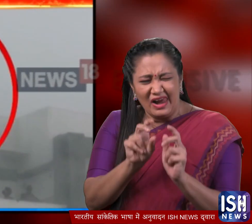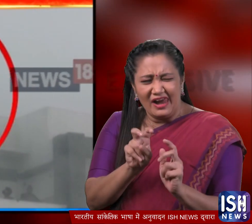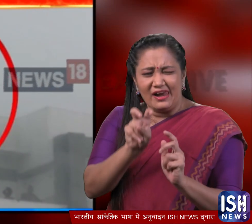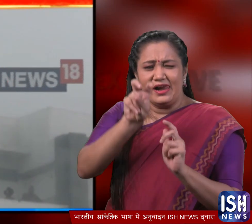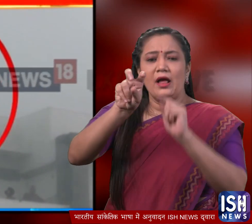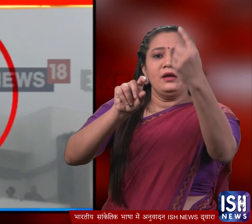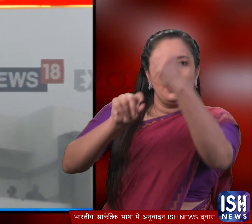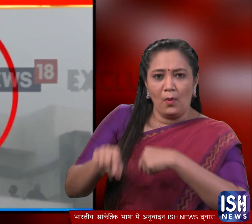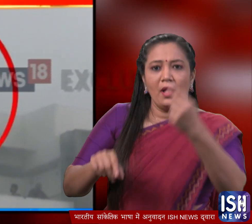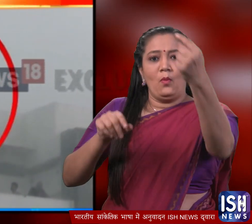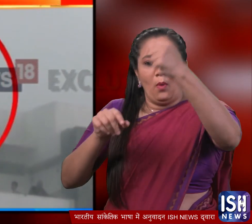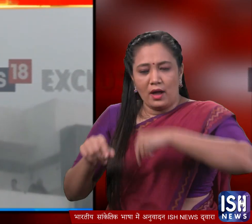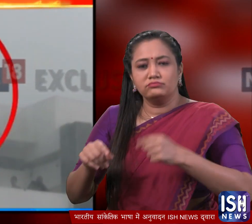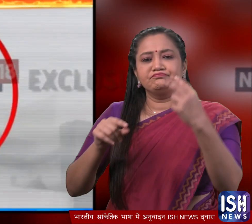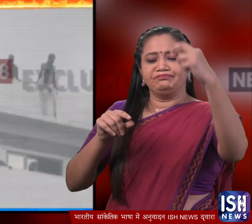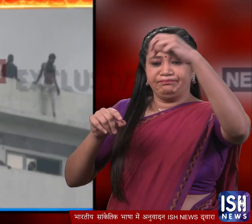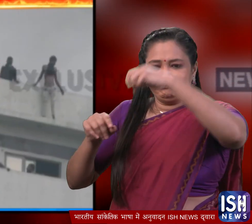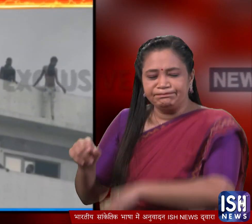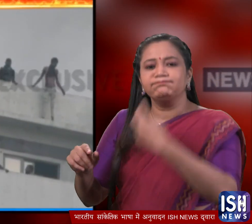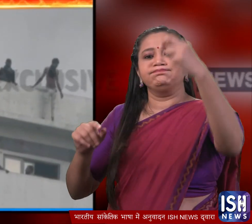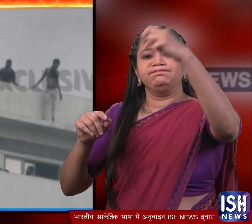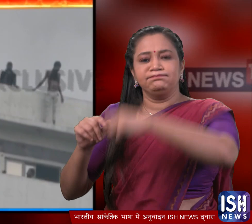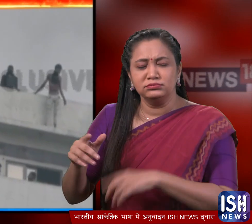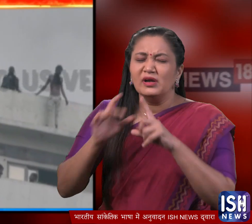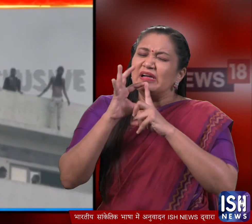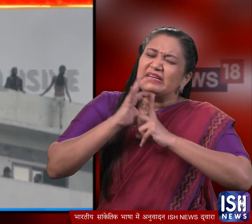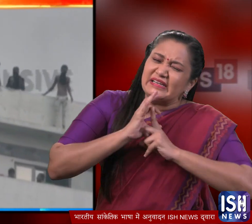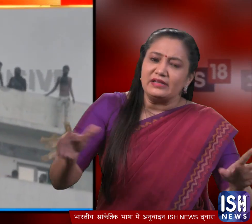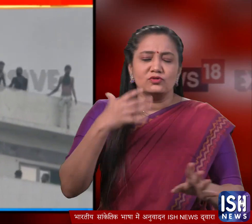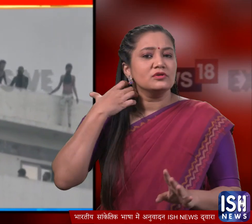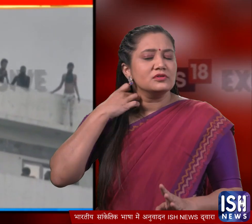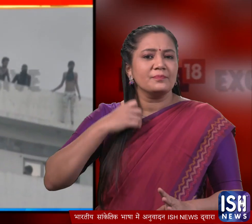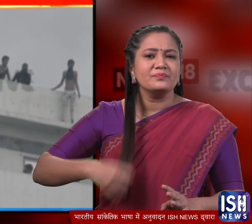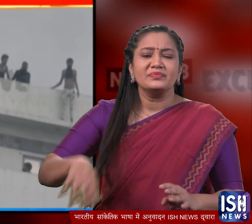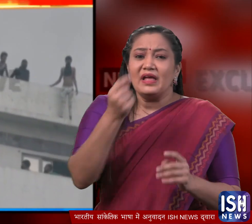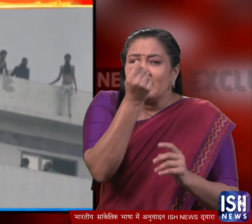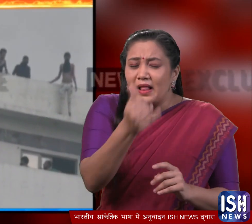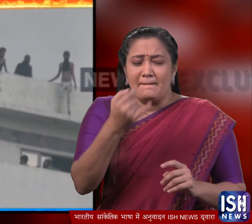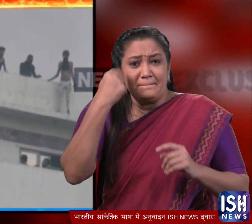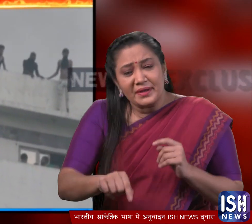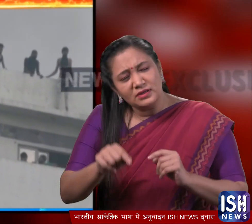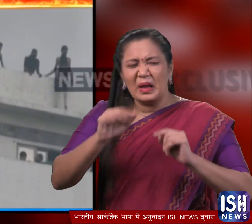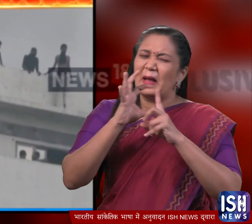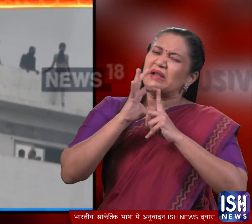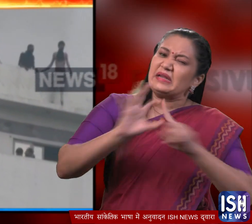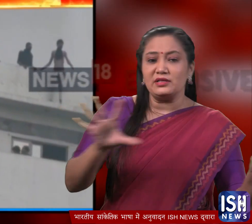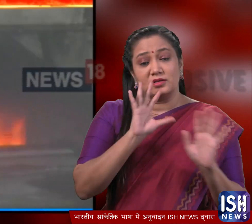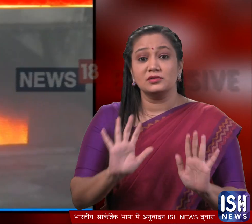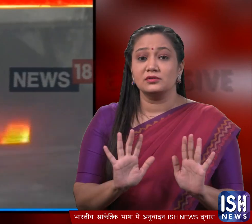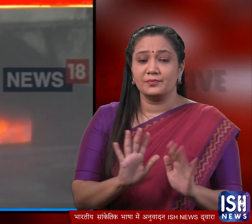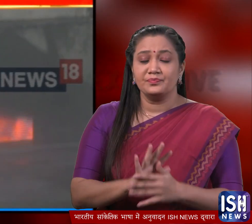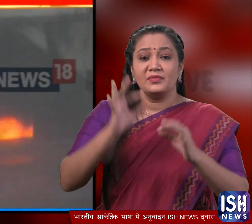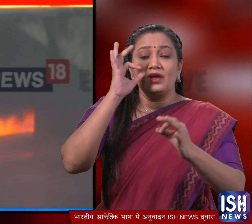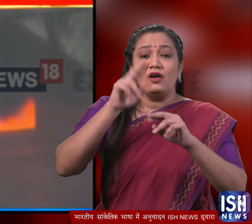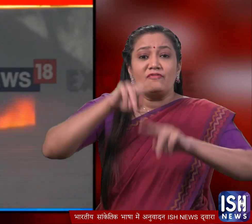गई और फिर एक एक कर उन्हें सुरक्षित निकाल लिया गया। ये रेस्क्यू ऑपरेशन इतना खतरनाक था कि थोड़ी सी गलती की बड़ी कीमत चुकानी पड़ सकती थी,